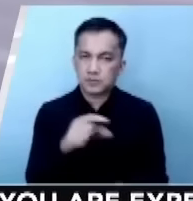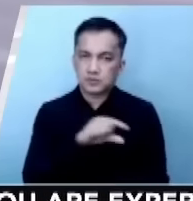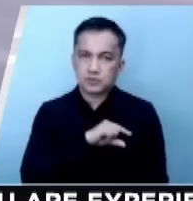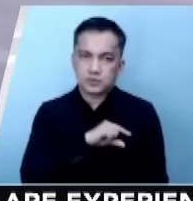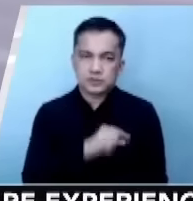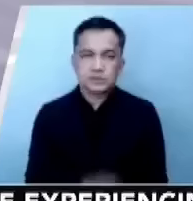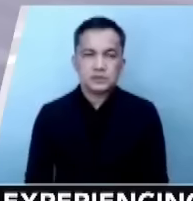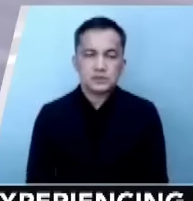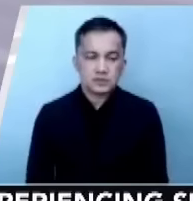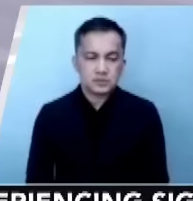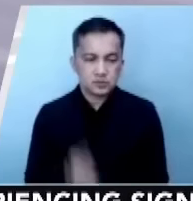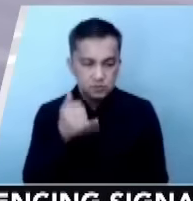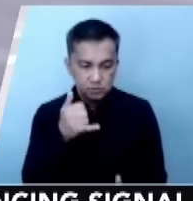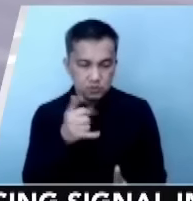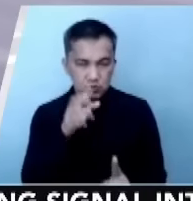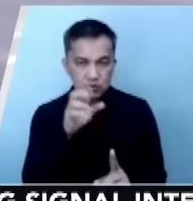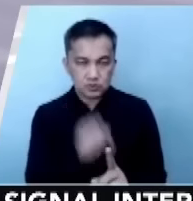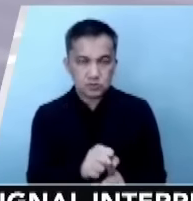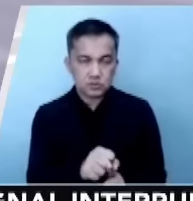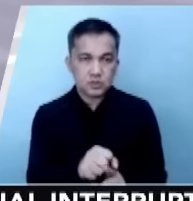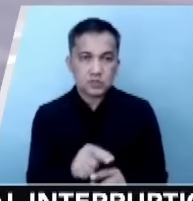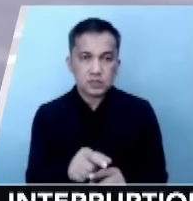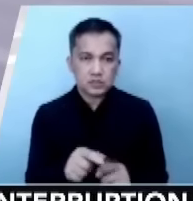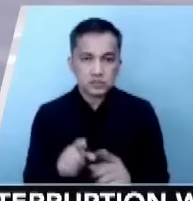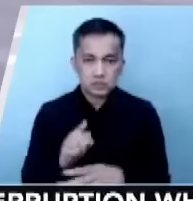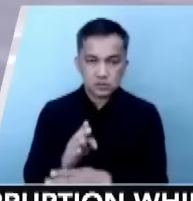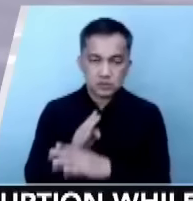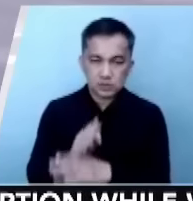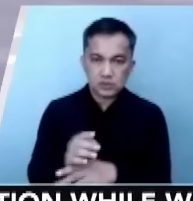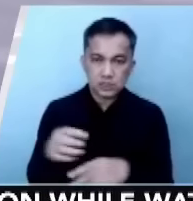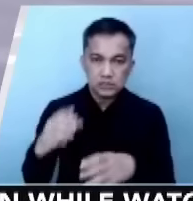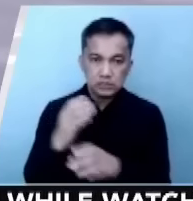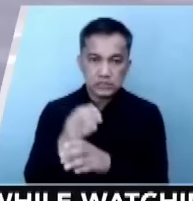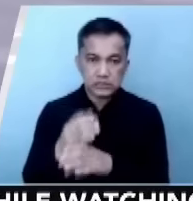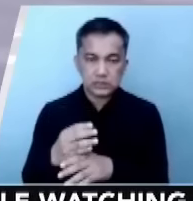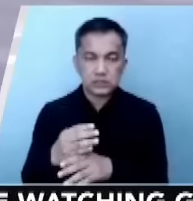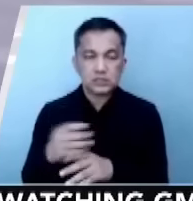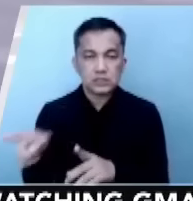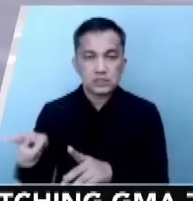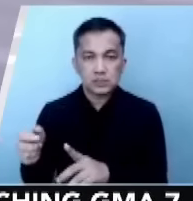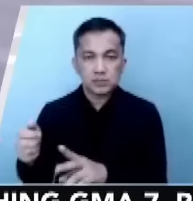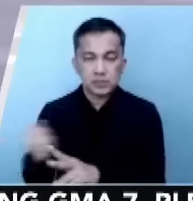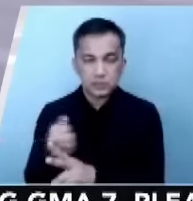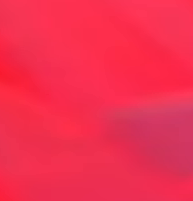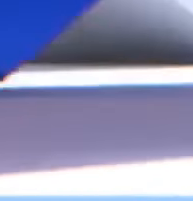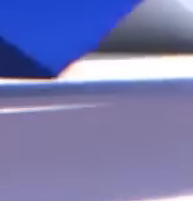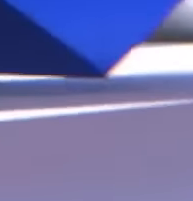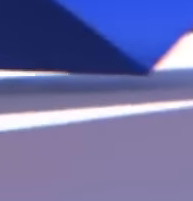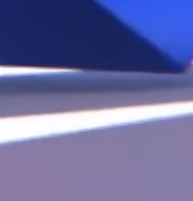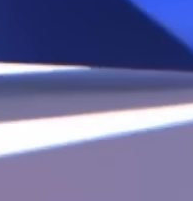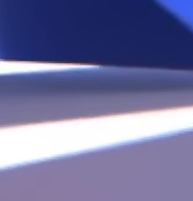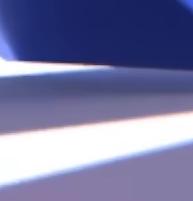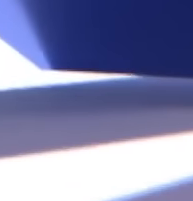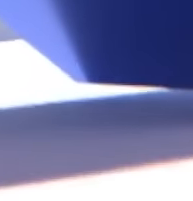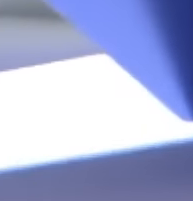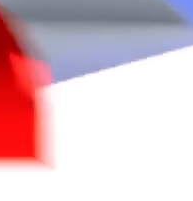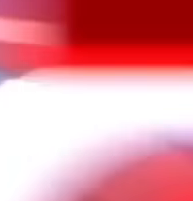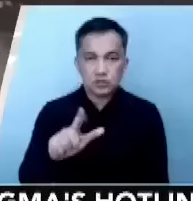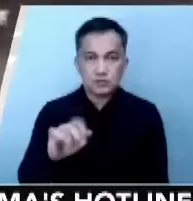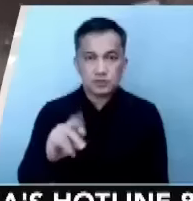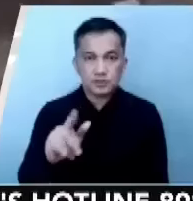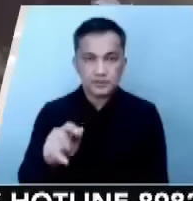Nahulikam din ang pagharang ng gunman sa sasakyan ng biktima at nakatutok si Marisol Abdurrahman.